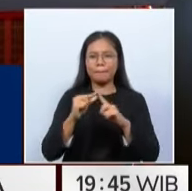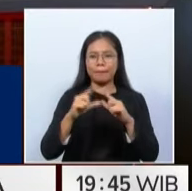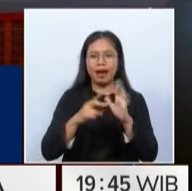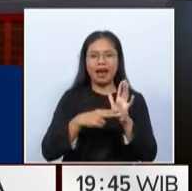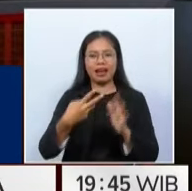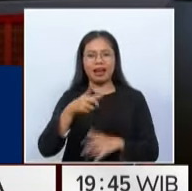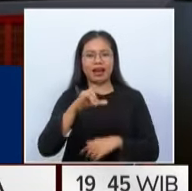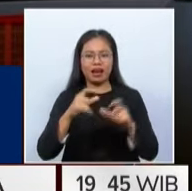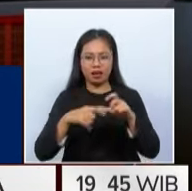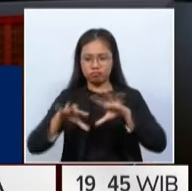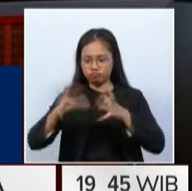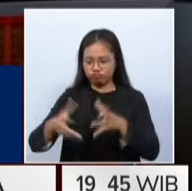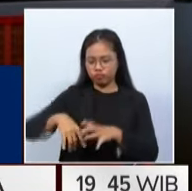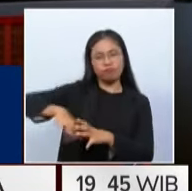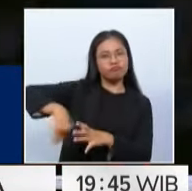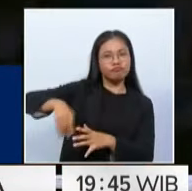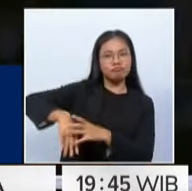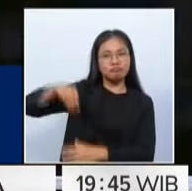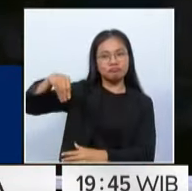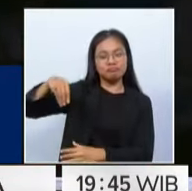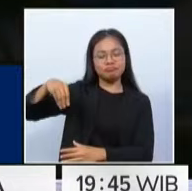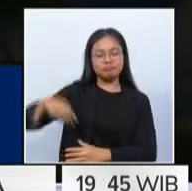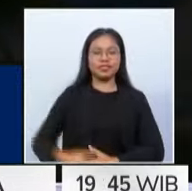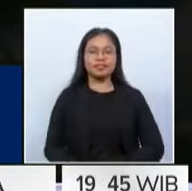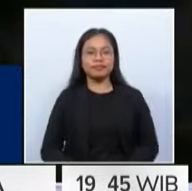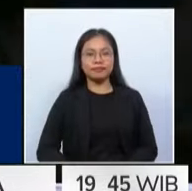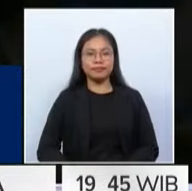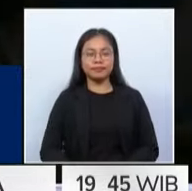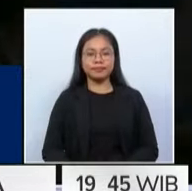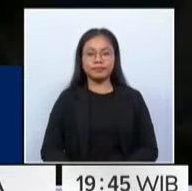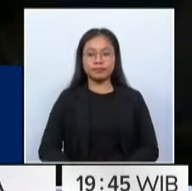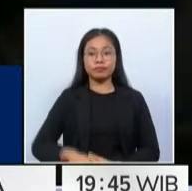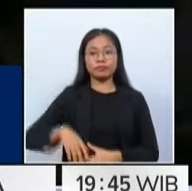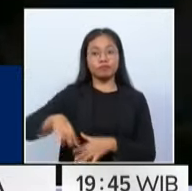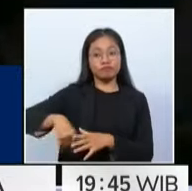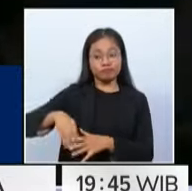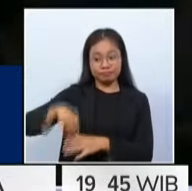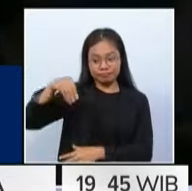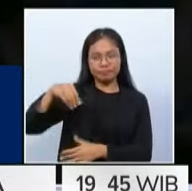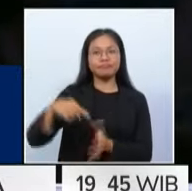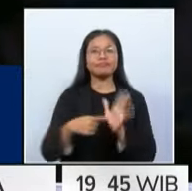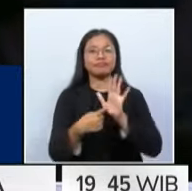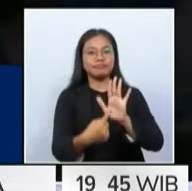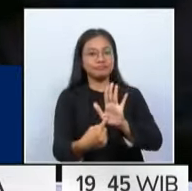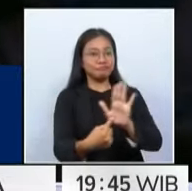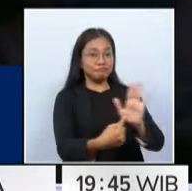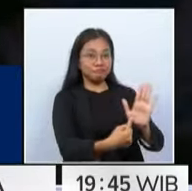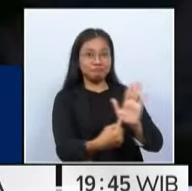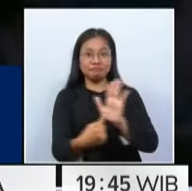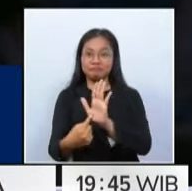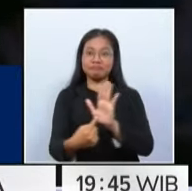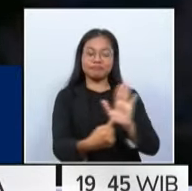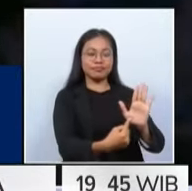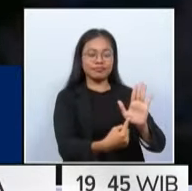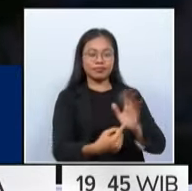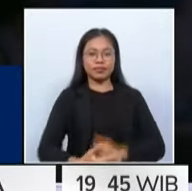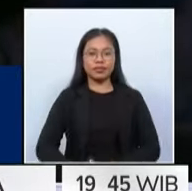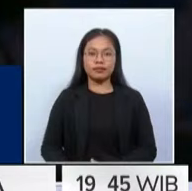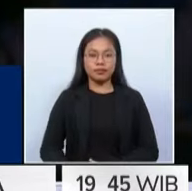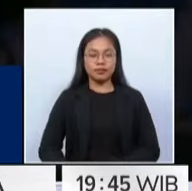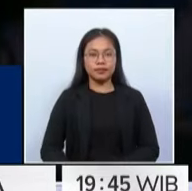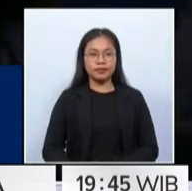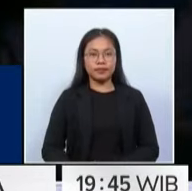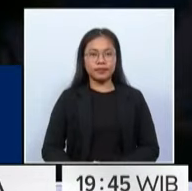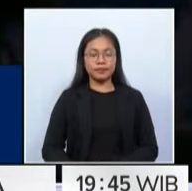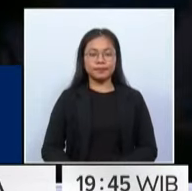dalam fishb dan dan nanti diperlihatkan Bu Angel ke moderator dan ke kamera so